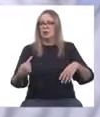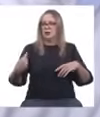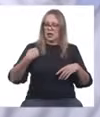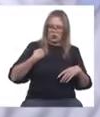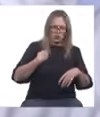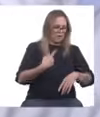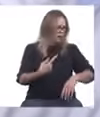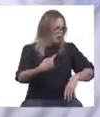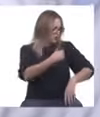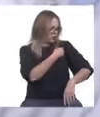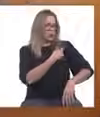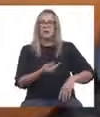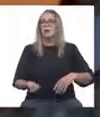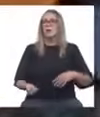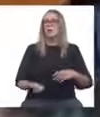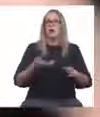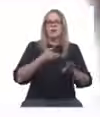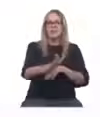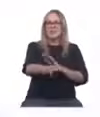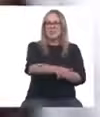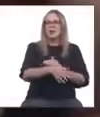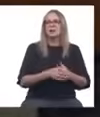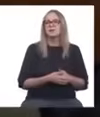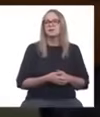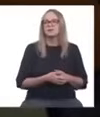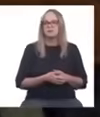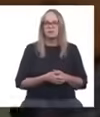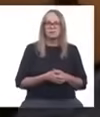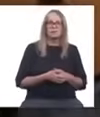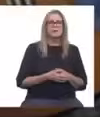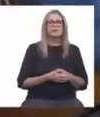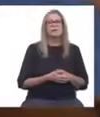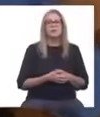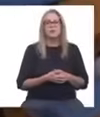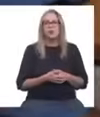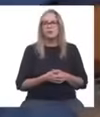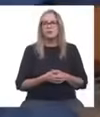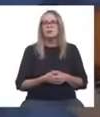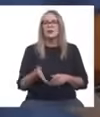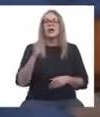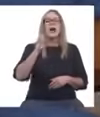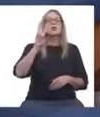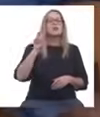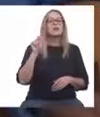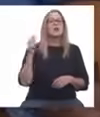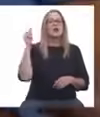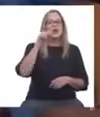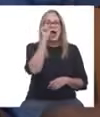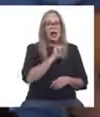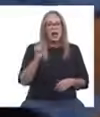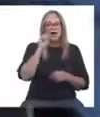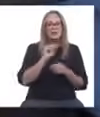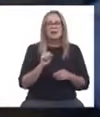בחזה. נכנס ליד. הנה, תן פה ל... גם שימי תבורי הגיע לחזק.